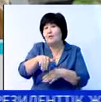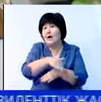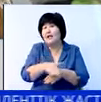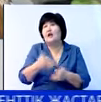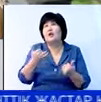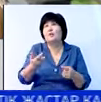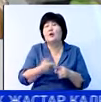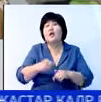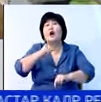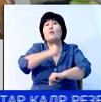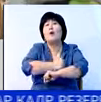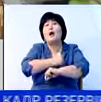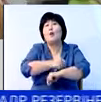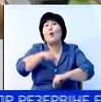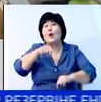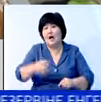неге балконға,